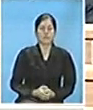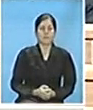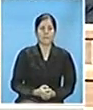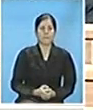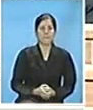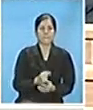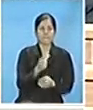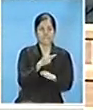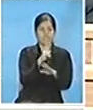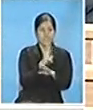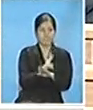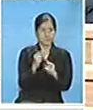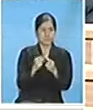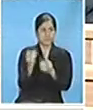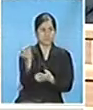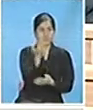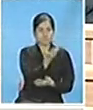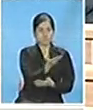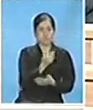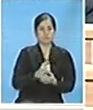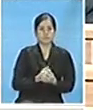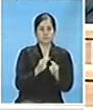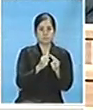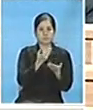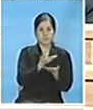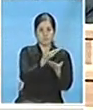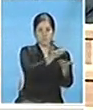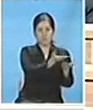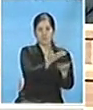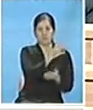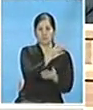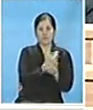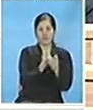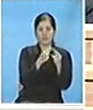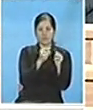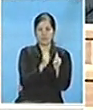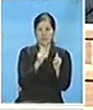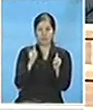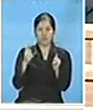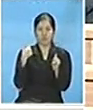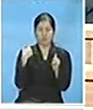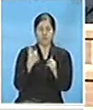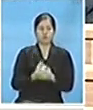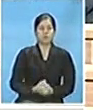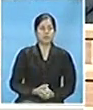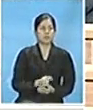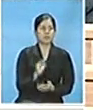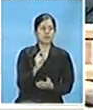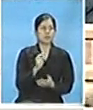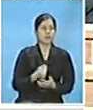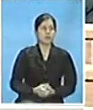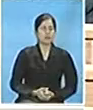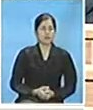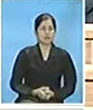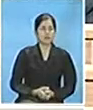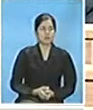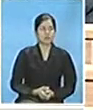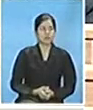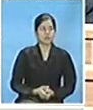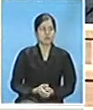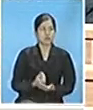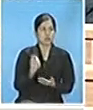44ท่านประธานไม่ได้เชิญเลยนะให้ออกไปอยู่ๆก็ออกไปหรือมันเสร็จแล้วมันก็จะมีผล